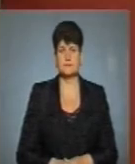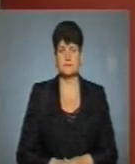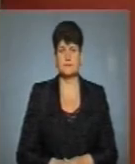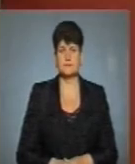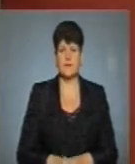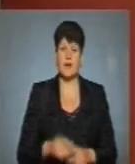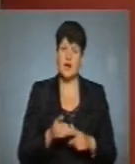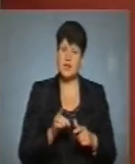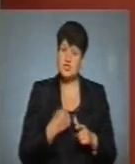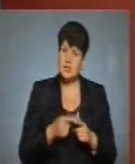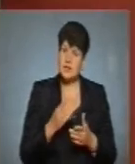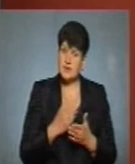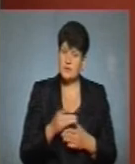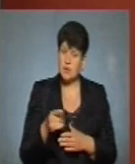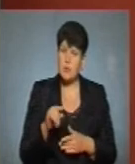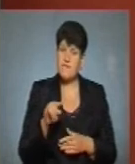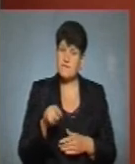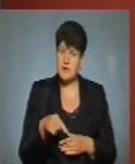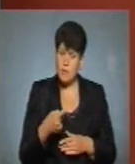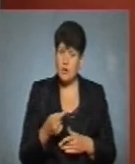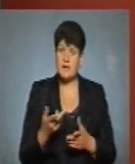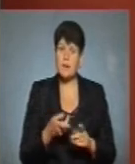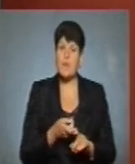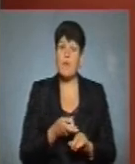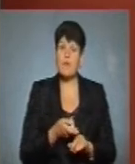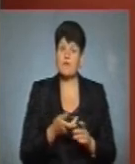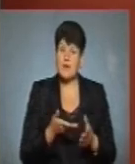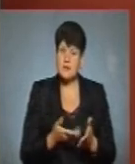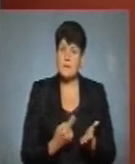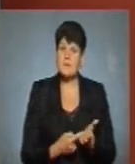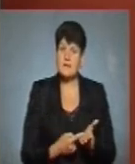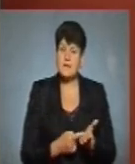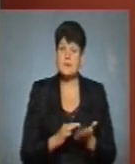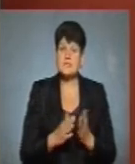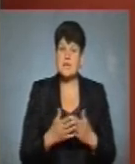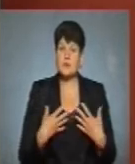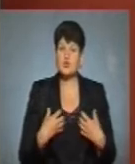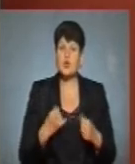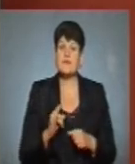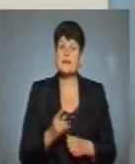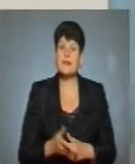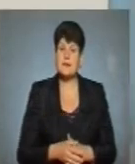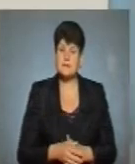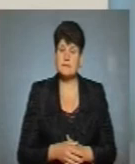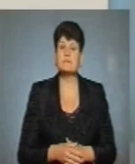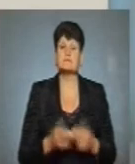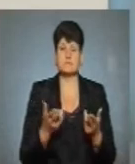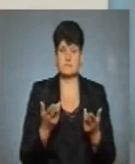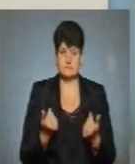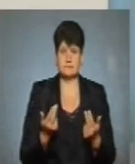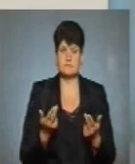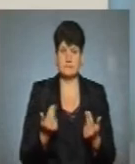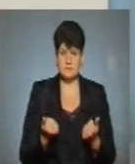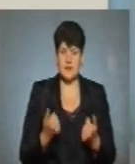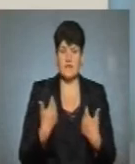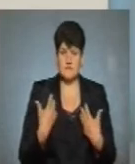А чи є у Тернополі вимоги безпосередньо, які стосуються підтвердження стану здоров'я дітей? Однозначно. Я вже